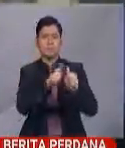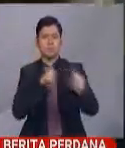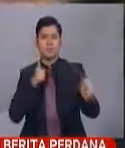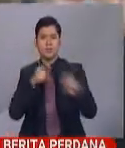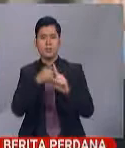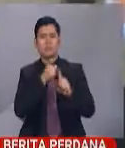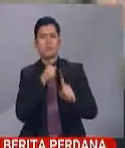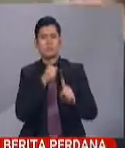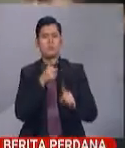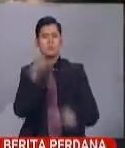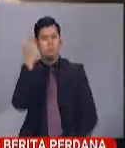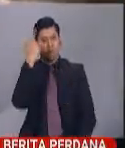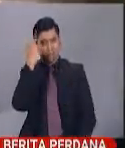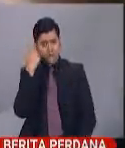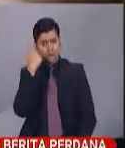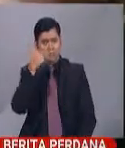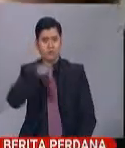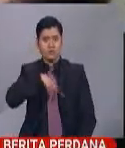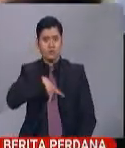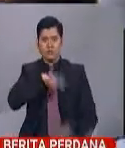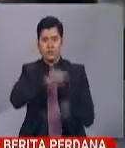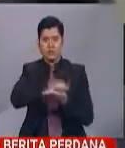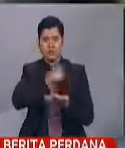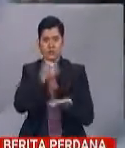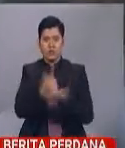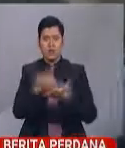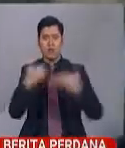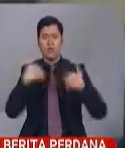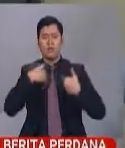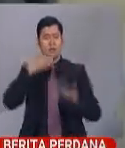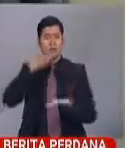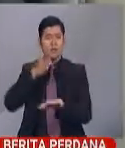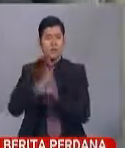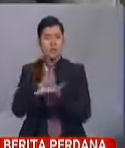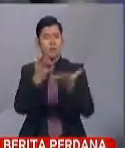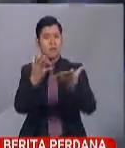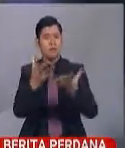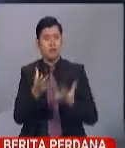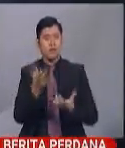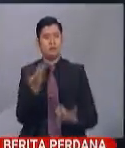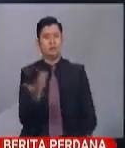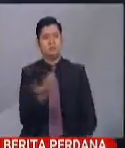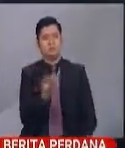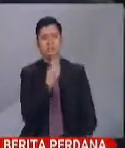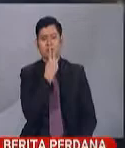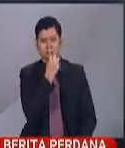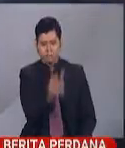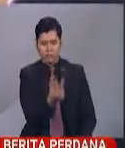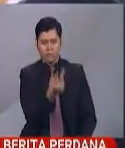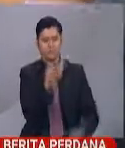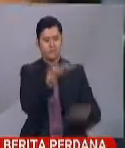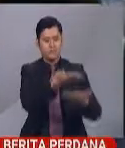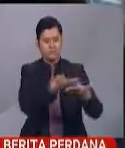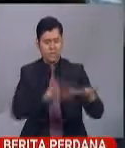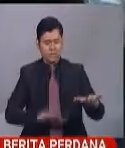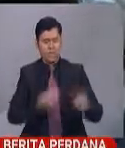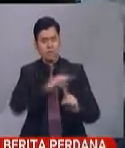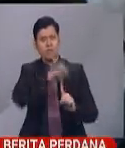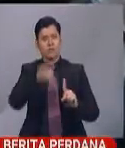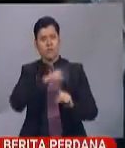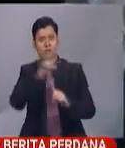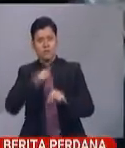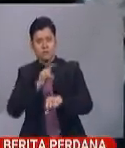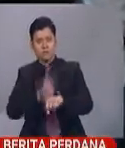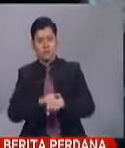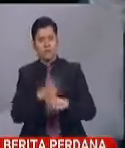daripada mengambil tahu sebagai pemilik account tertuduh mempunyai hak untuk mengakses penyakit pada bila-bila masa justru CD sebab